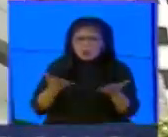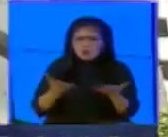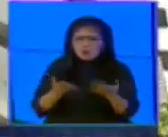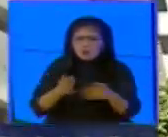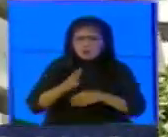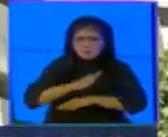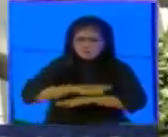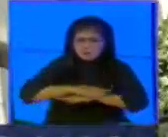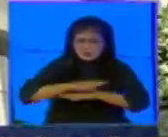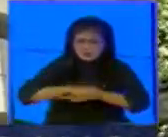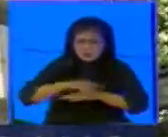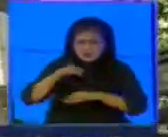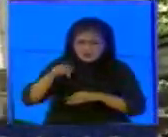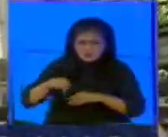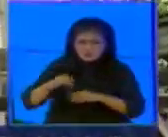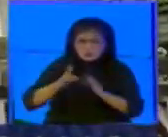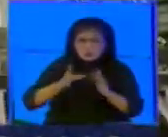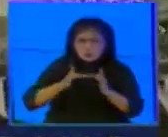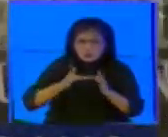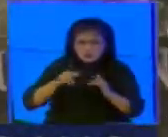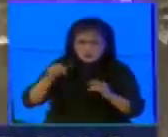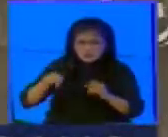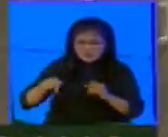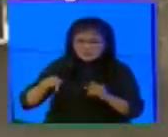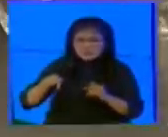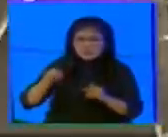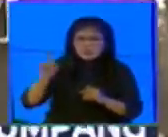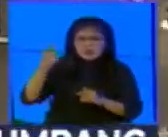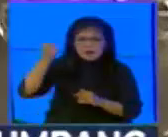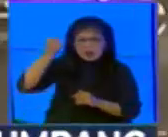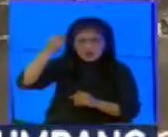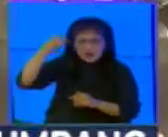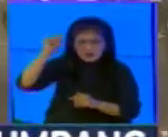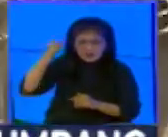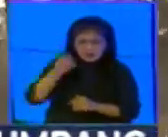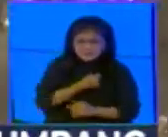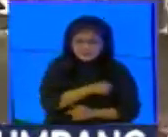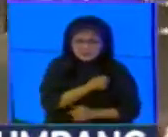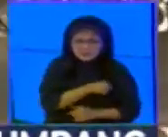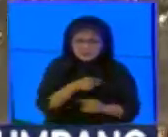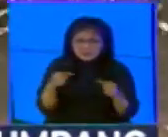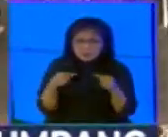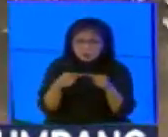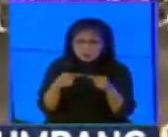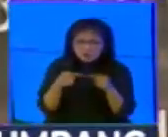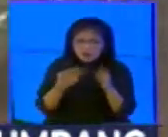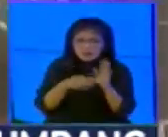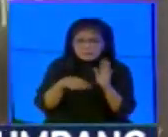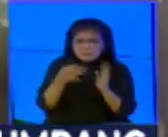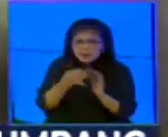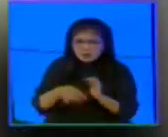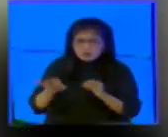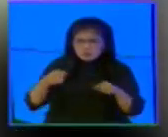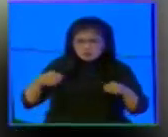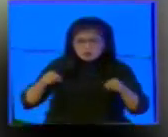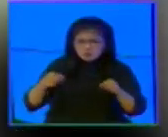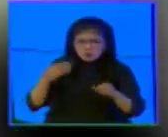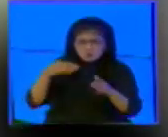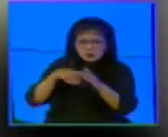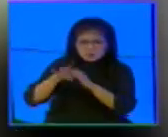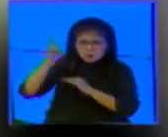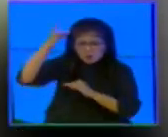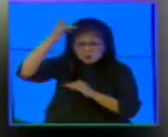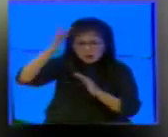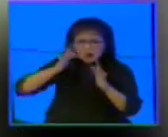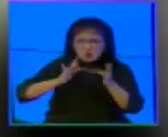pers melalui video konferensi Minggu sore, Kementerian Perhubungan merilis aturan baru, yaitu sepeda motor, termasuk ojek online, kembali